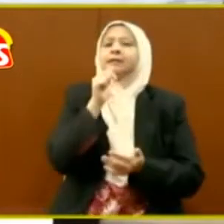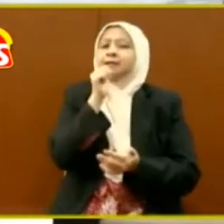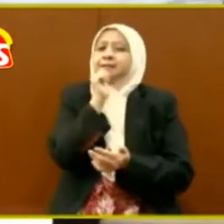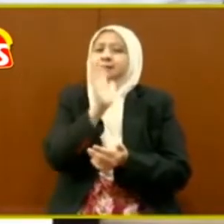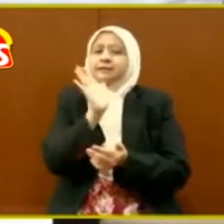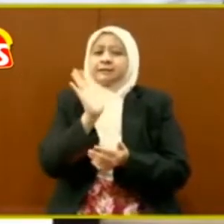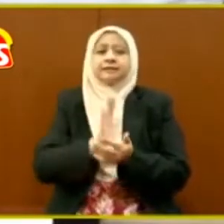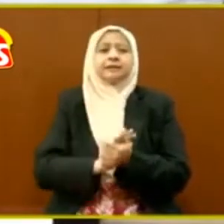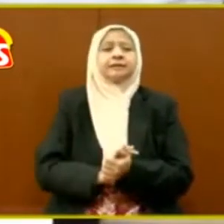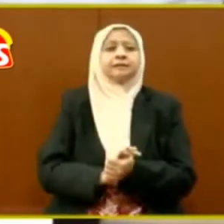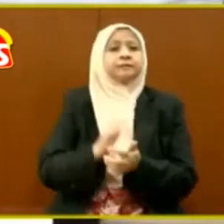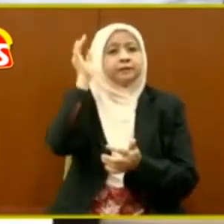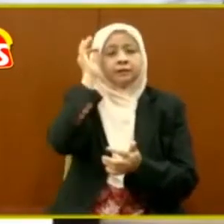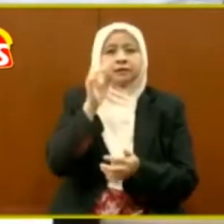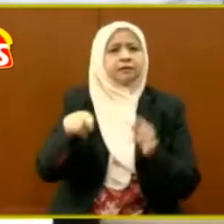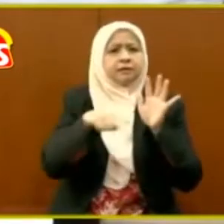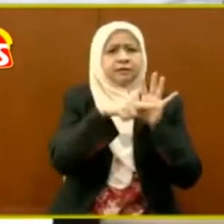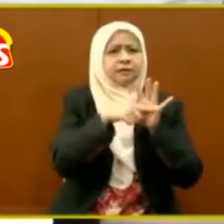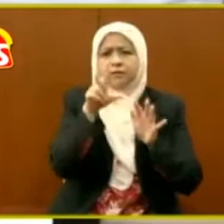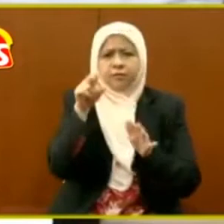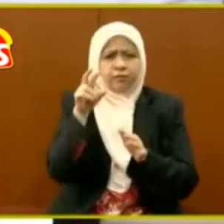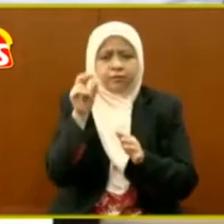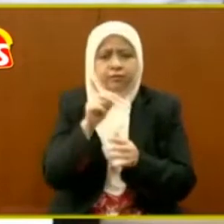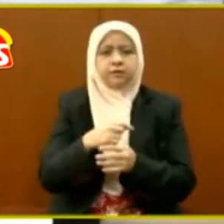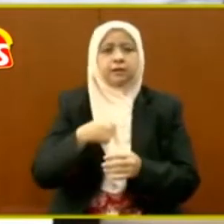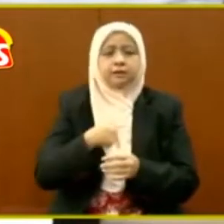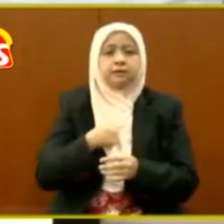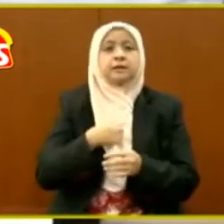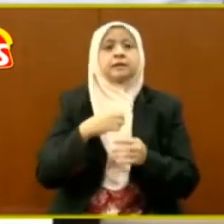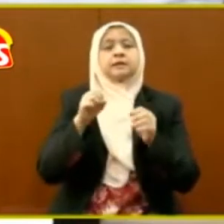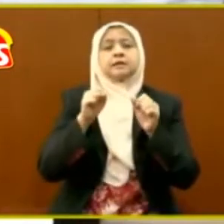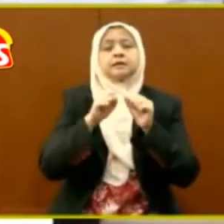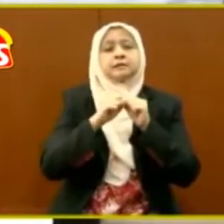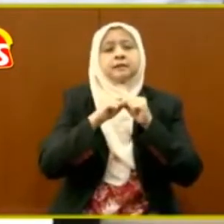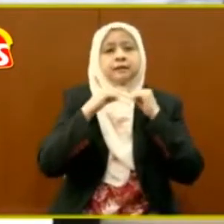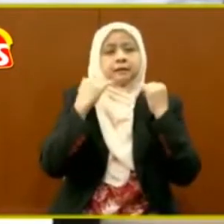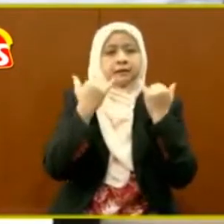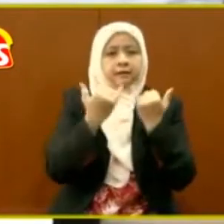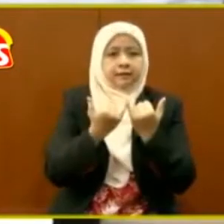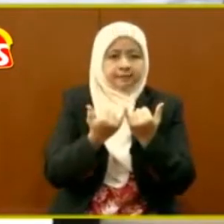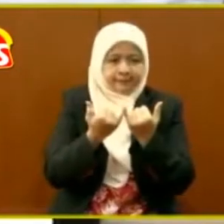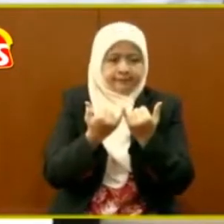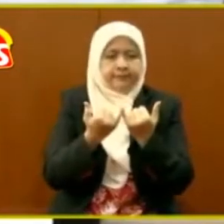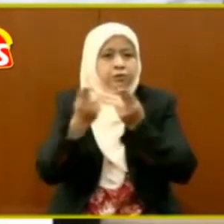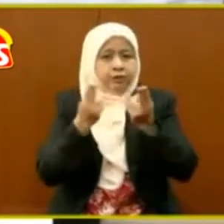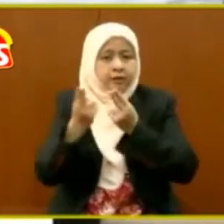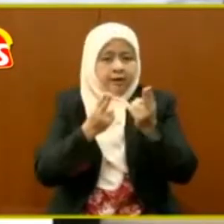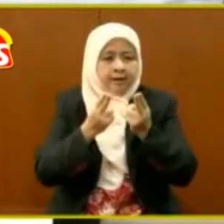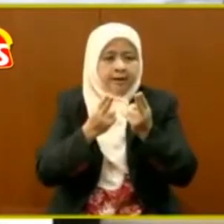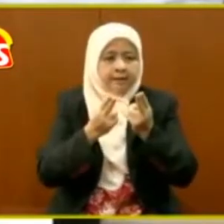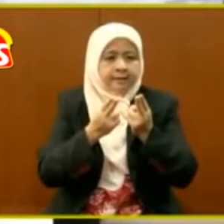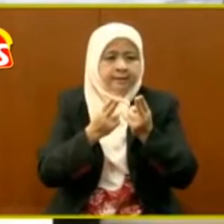deh saya dipahamkan syari'at yang dilantik Hai untuk pengendali sistem selangkah ini